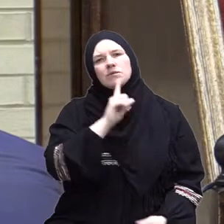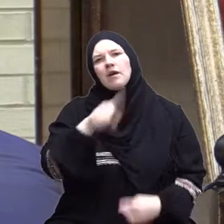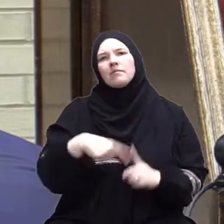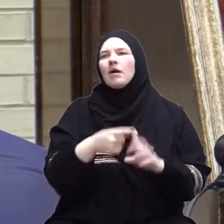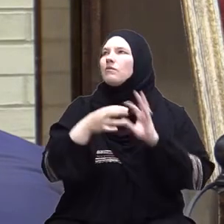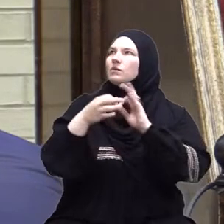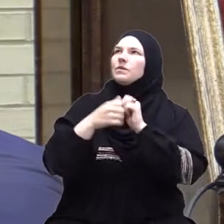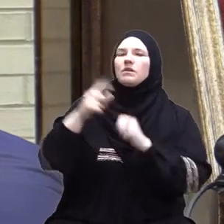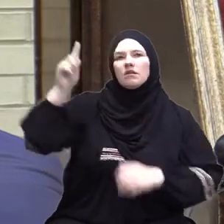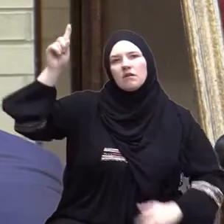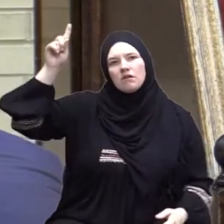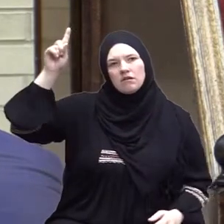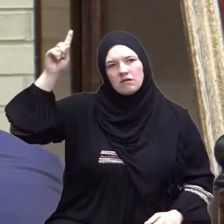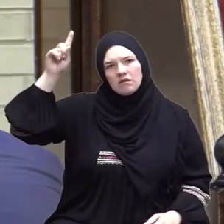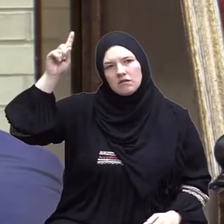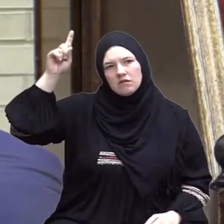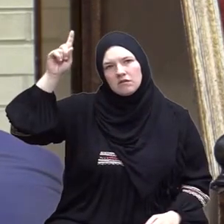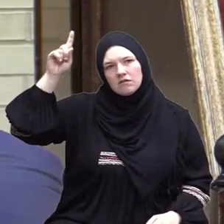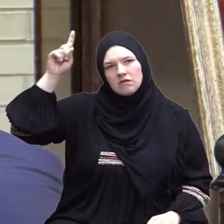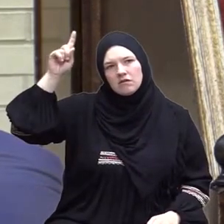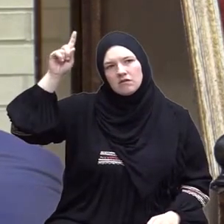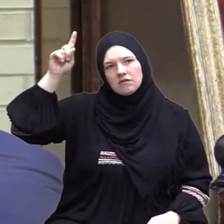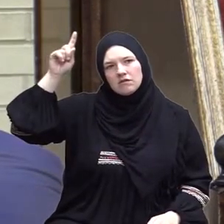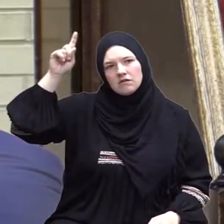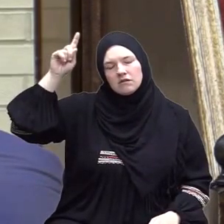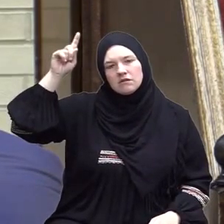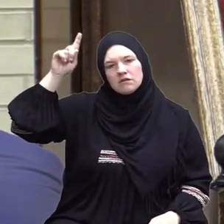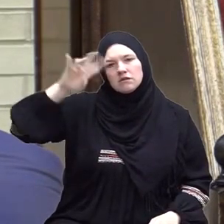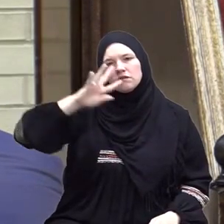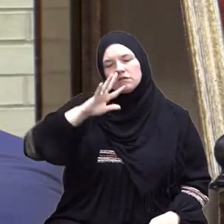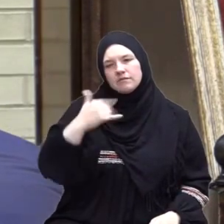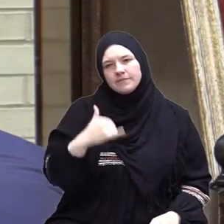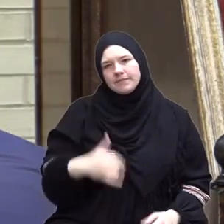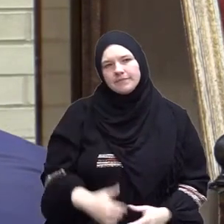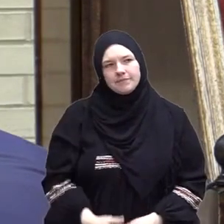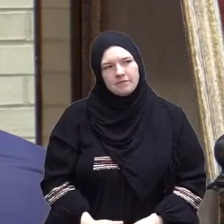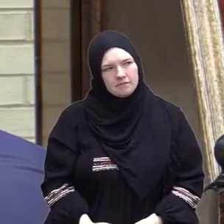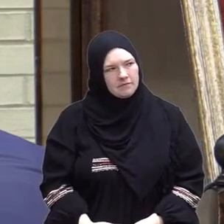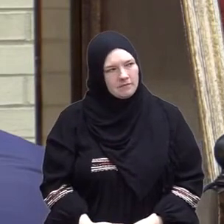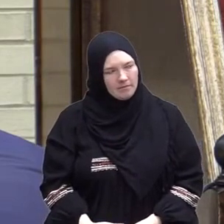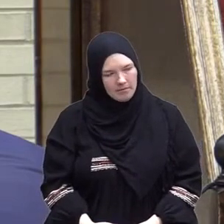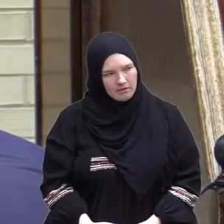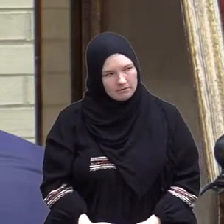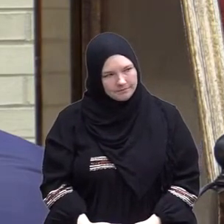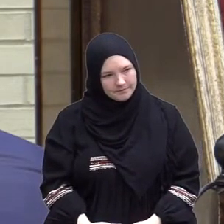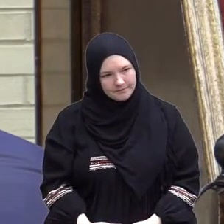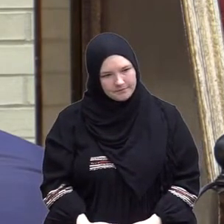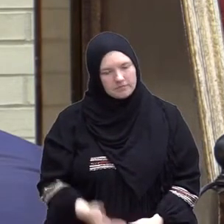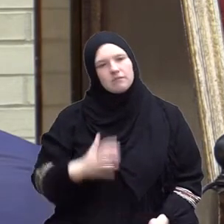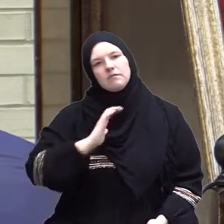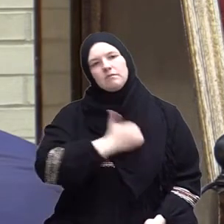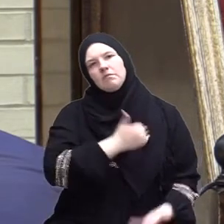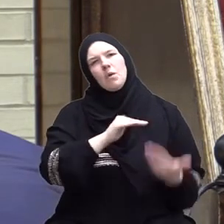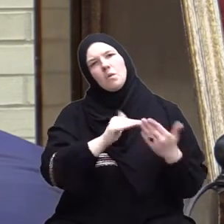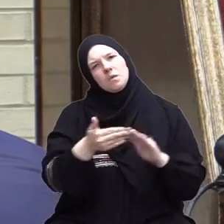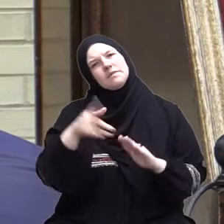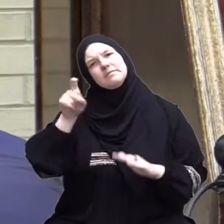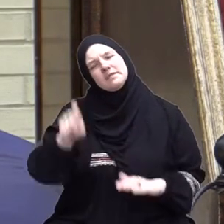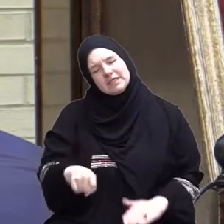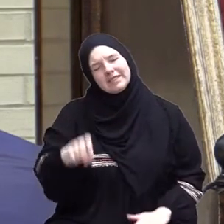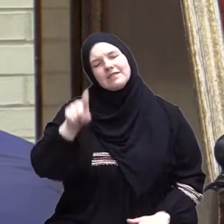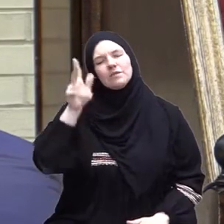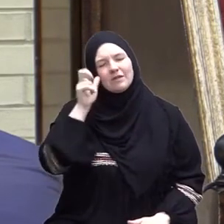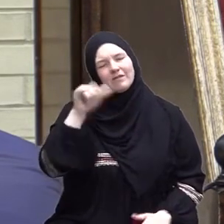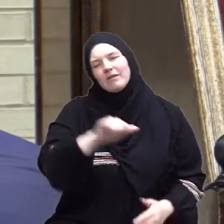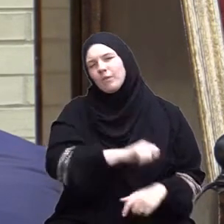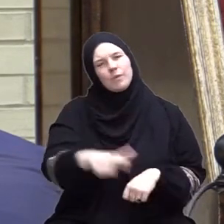our relationship with Allah? إن أحسنتم أحسنتم لأنفسكم. Our ummah needs to